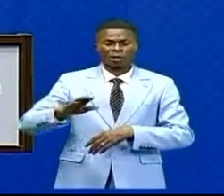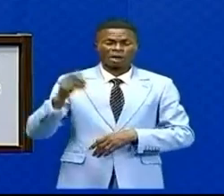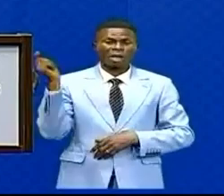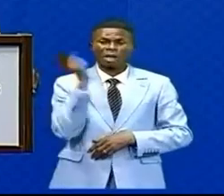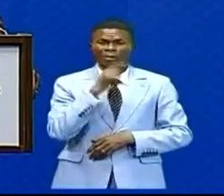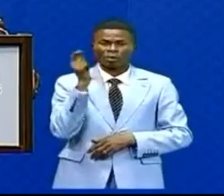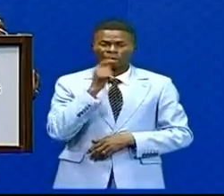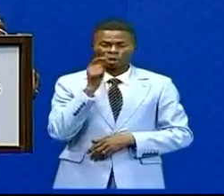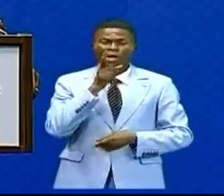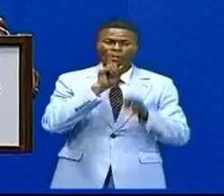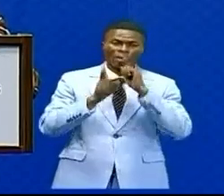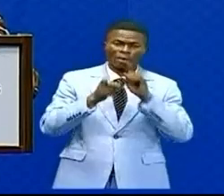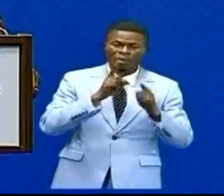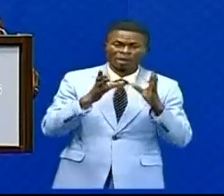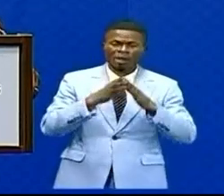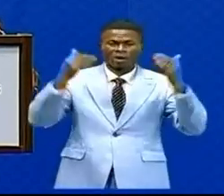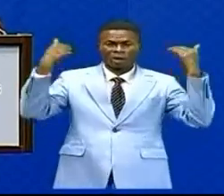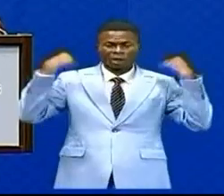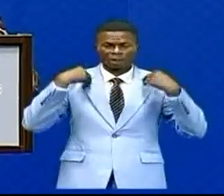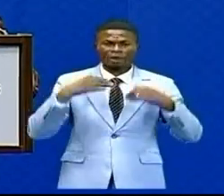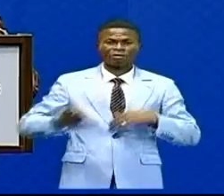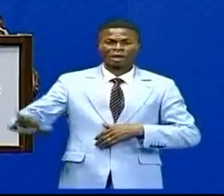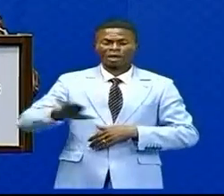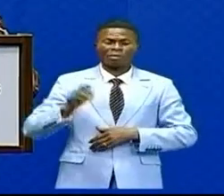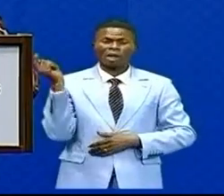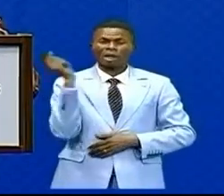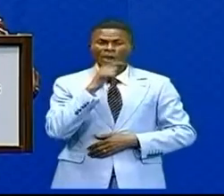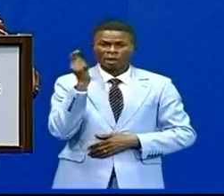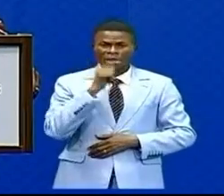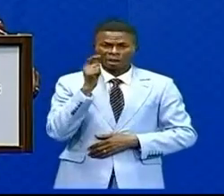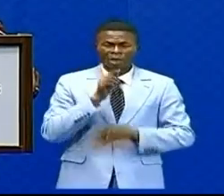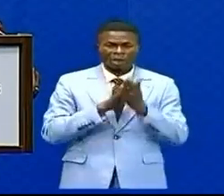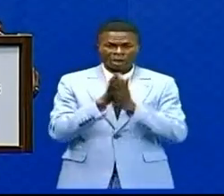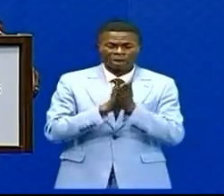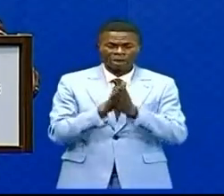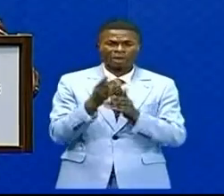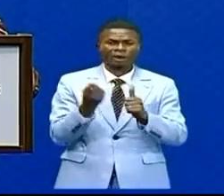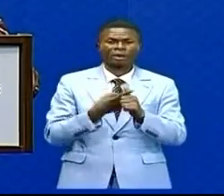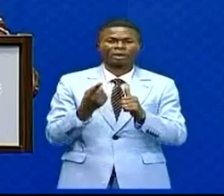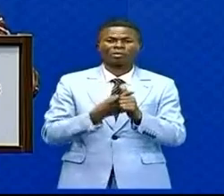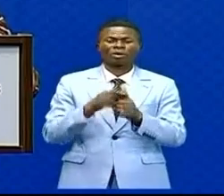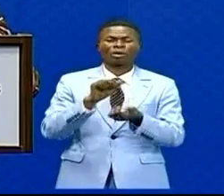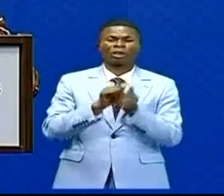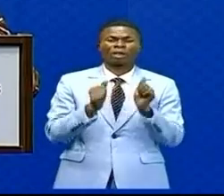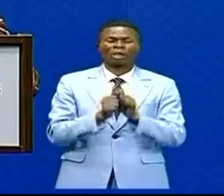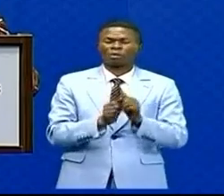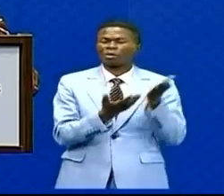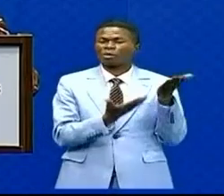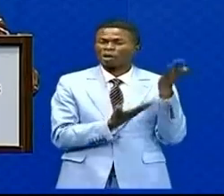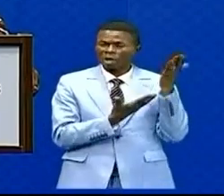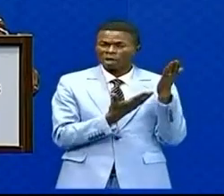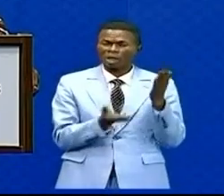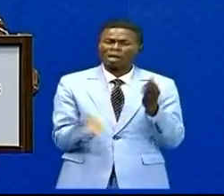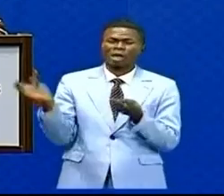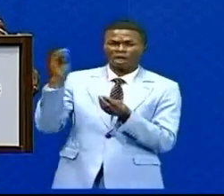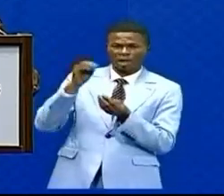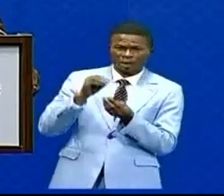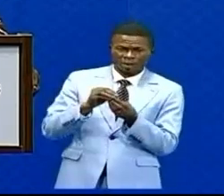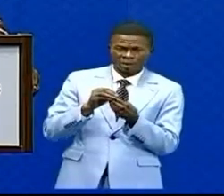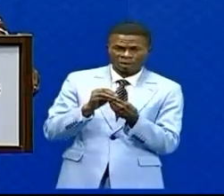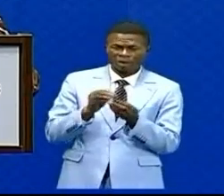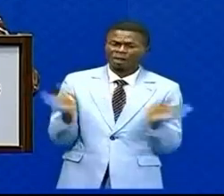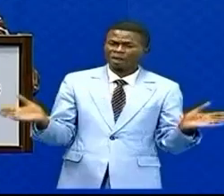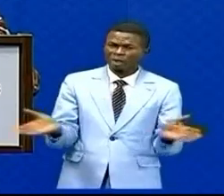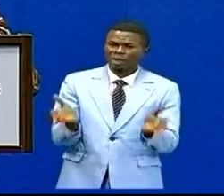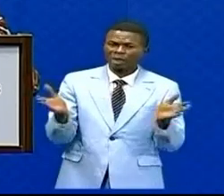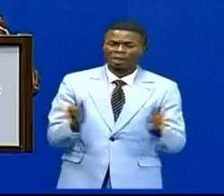les échanges avec les autorités marocaines ont essentiellement tourné sur la nécessité de renouveler et de